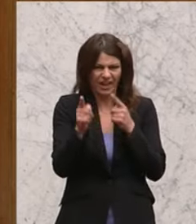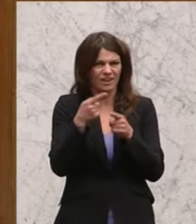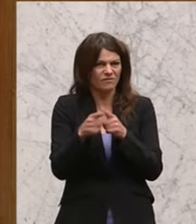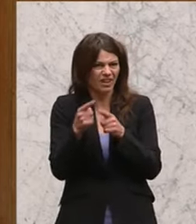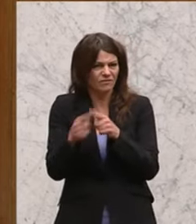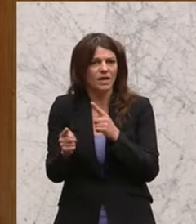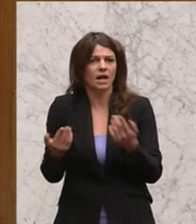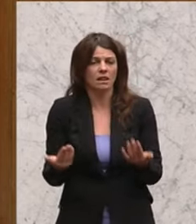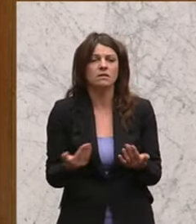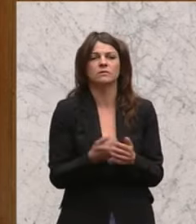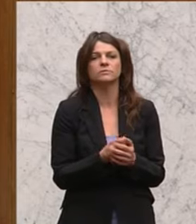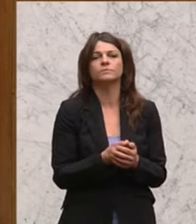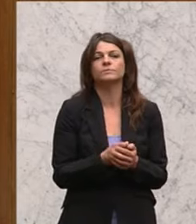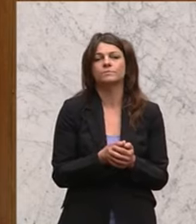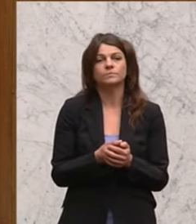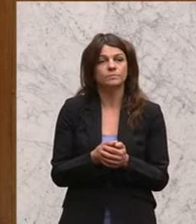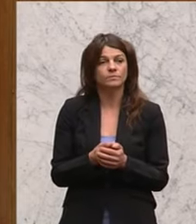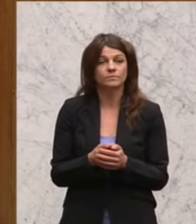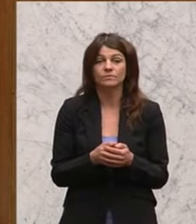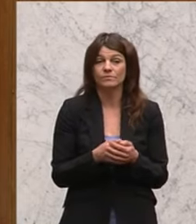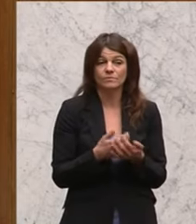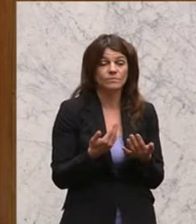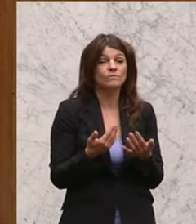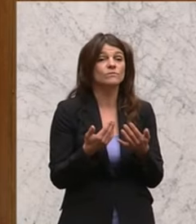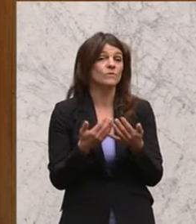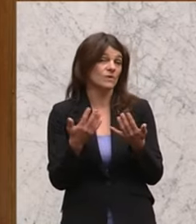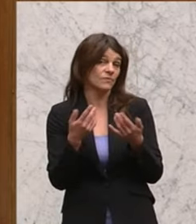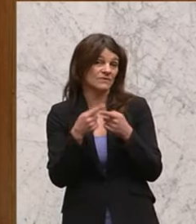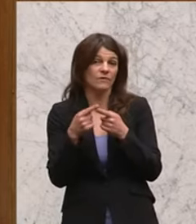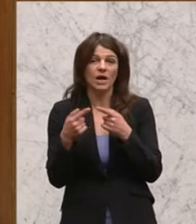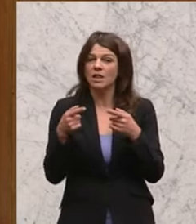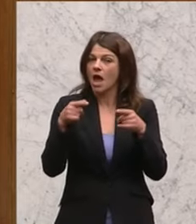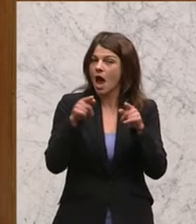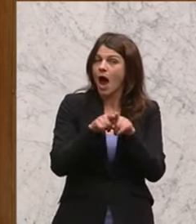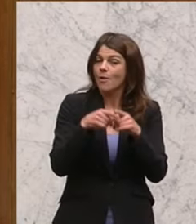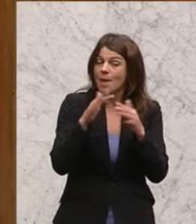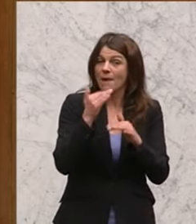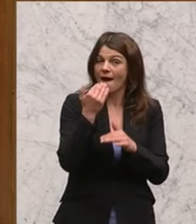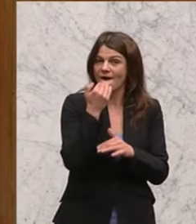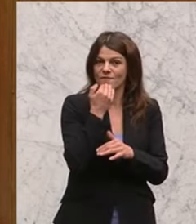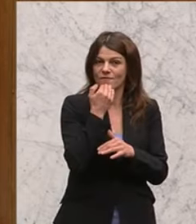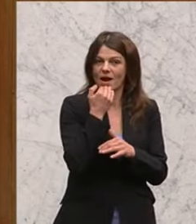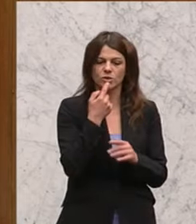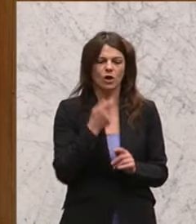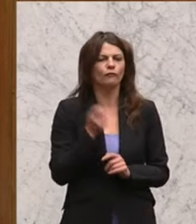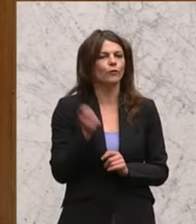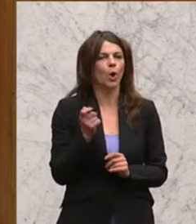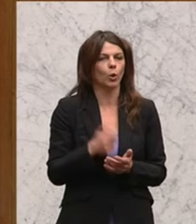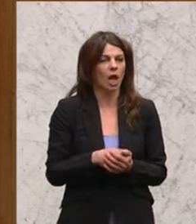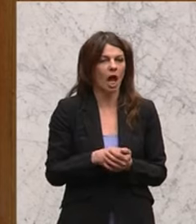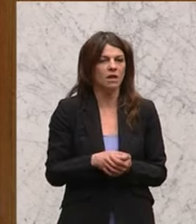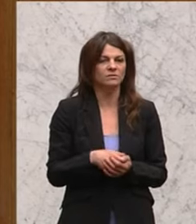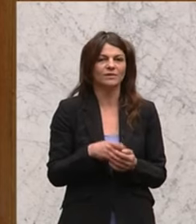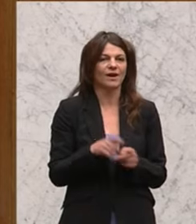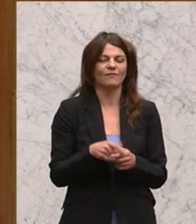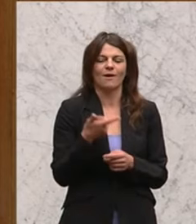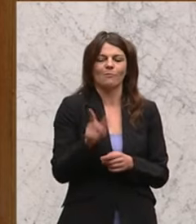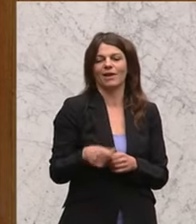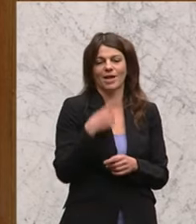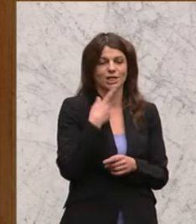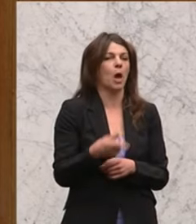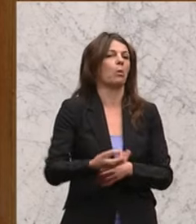Ritzen dieses Vakuums, dieses Gebäudes, kriecht natürlich umso leichter das Vorurteil und die billige